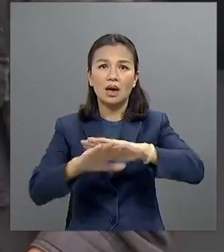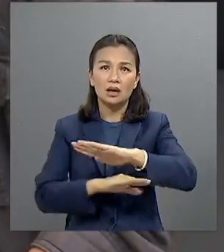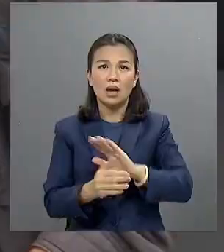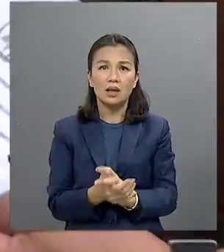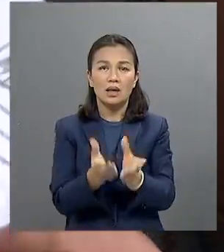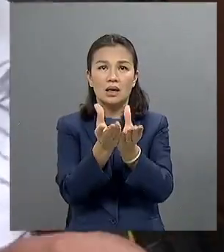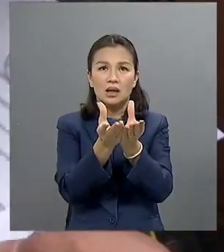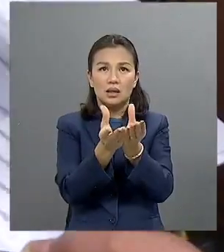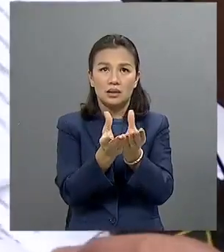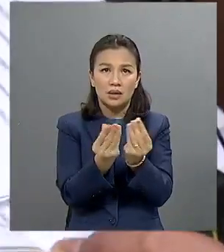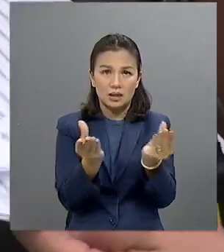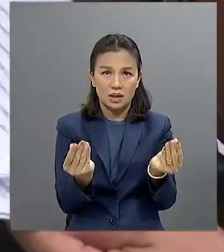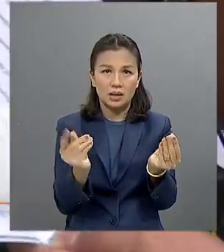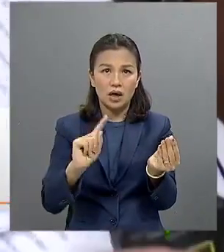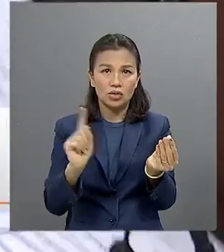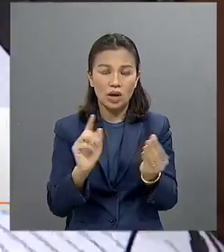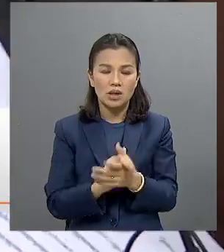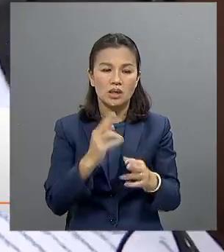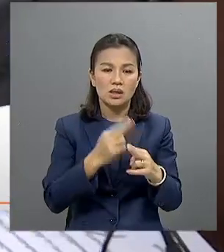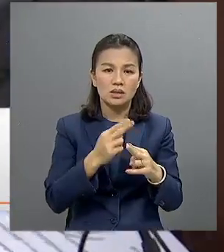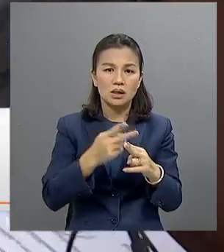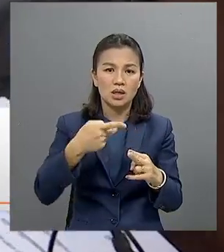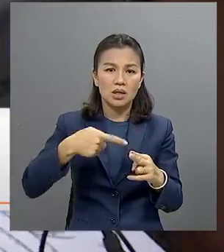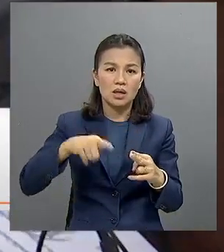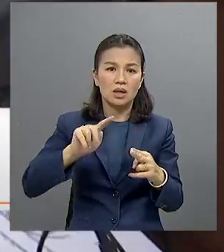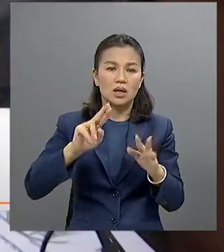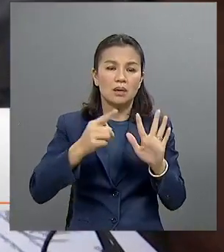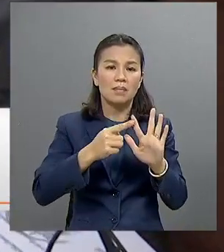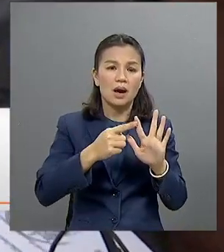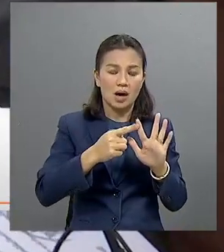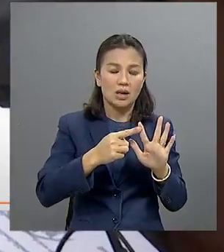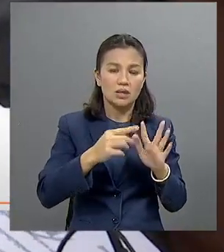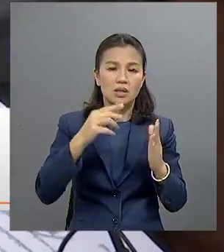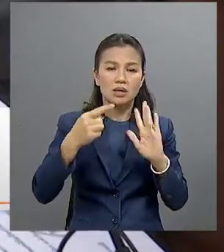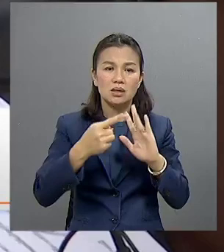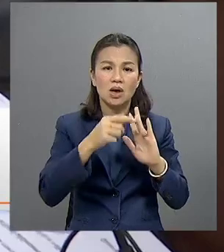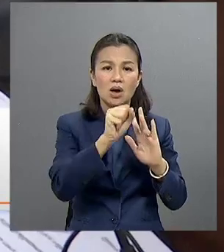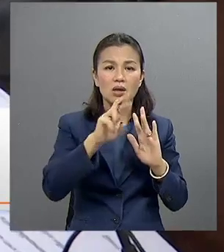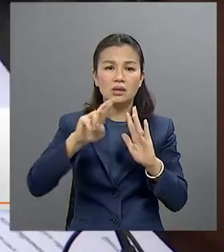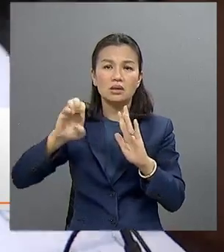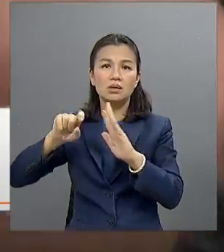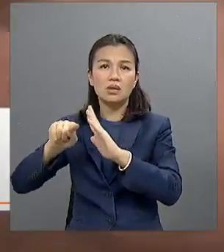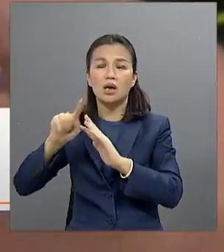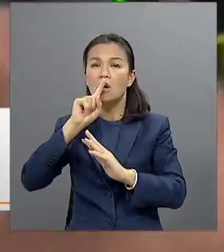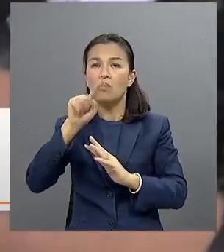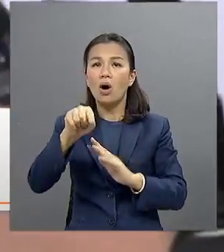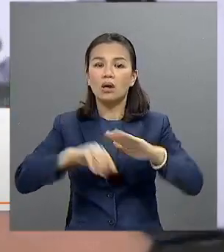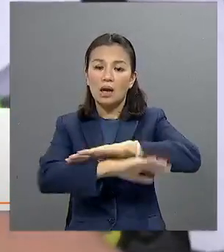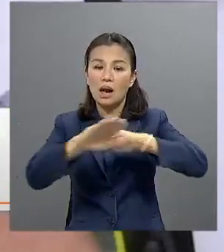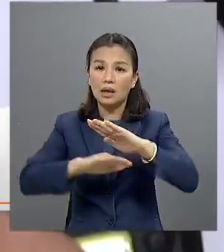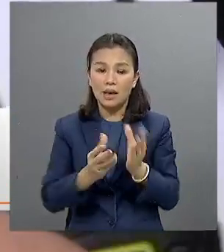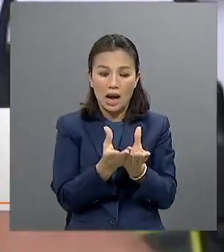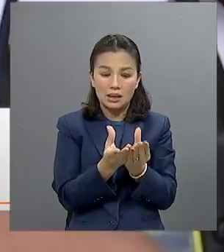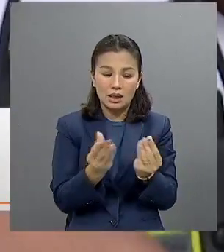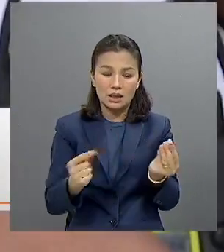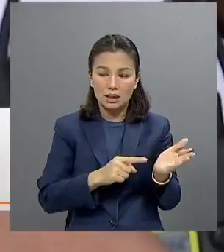นี่นายประเสริฐเอียดสุวรรณหรือว่าจ่าโด้ที่เขาเรียกกันเนี่ยนะคะหอบหลักฐานเอกสารการถือครองที่ดินเข้ามาร้องเรียนกับทีม